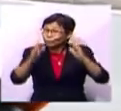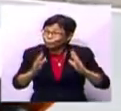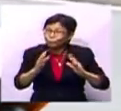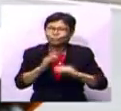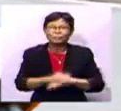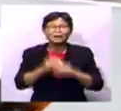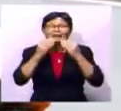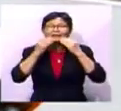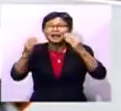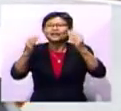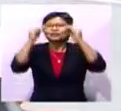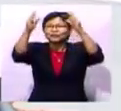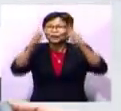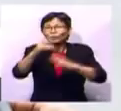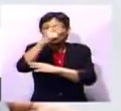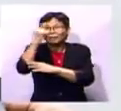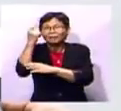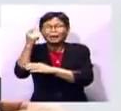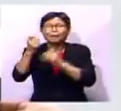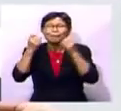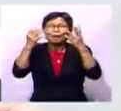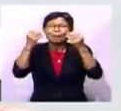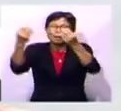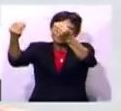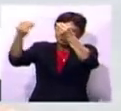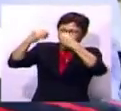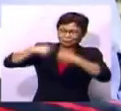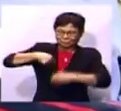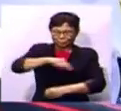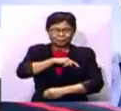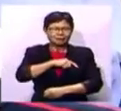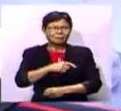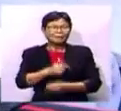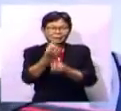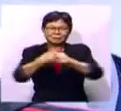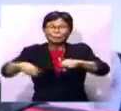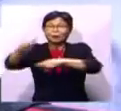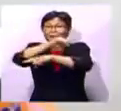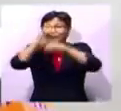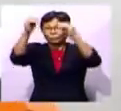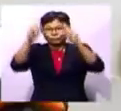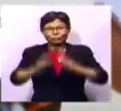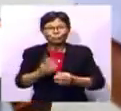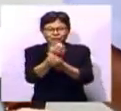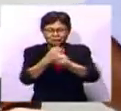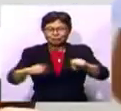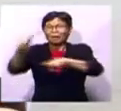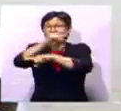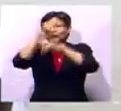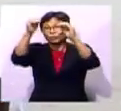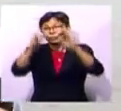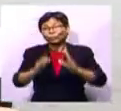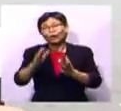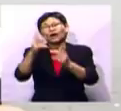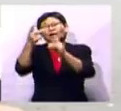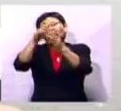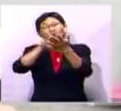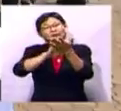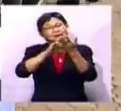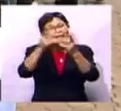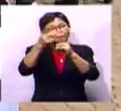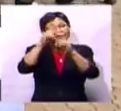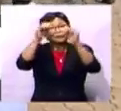Terima kasih kepada cikgu kerana banyak mengajar. Kan? Selamat Hari Guru. Selamat Hari Guru kepada cikgu sekolah kami